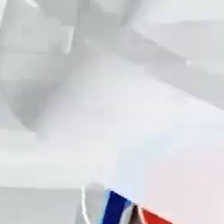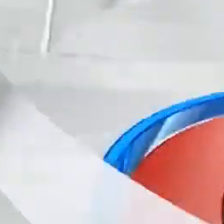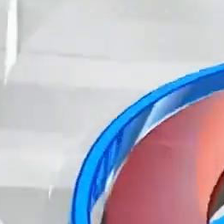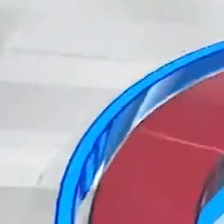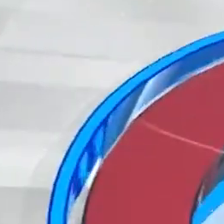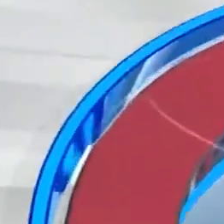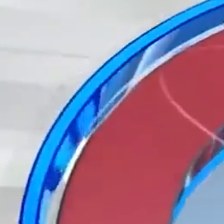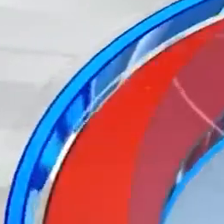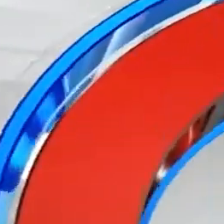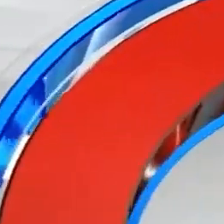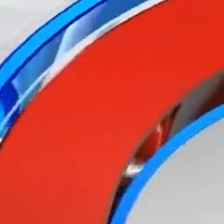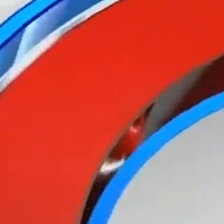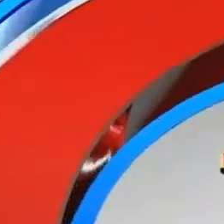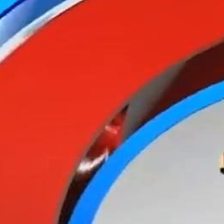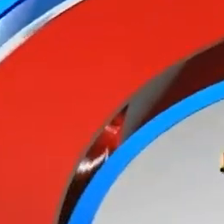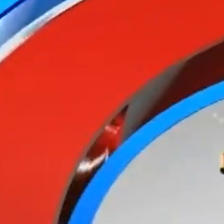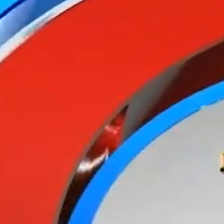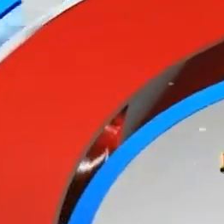अजय